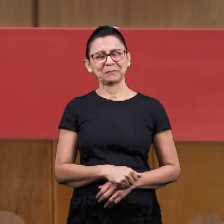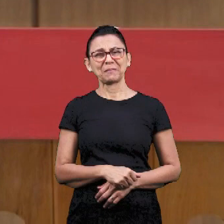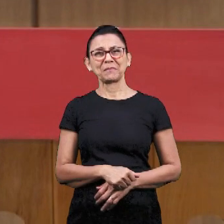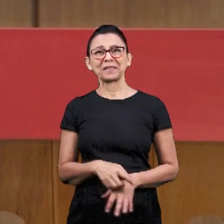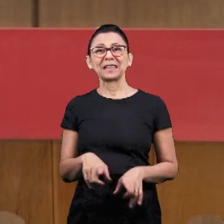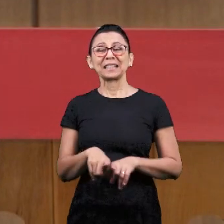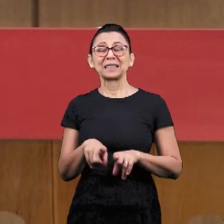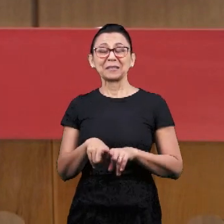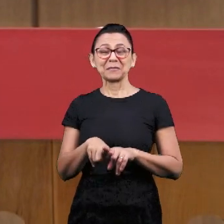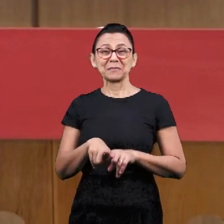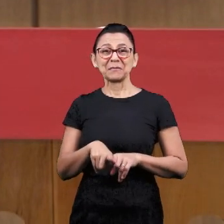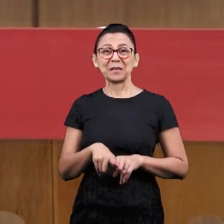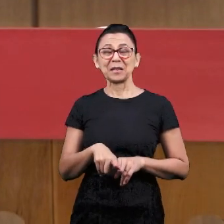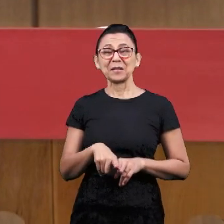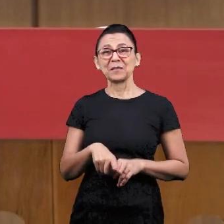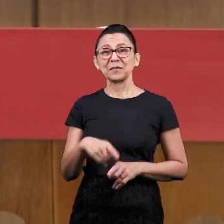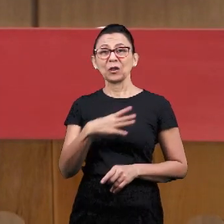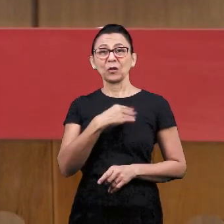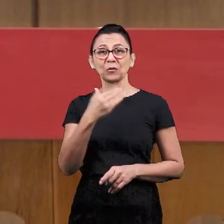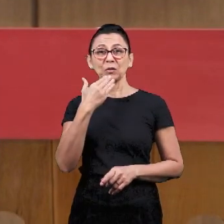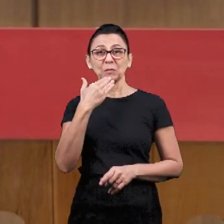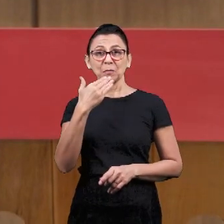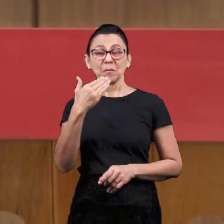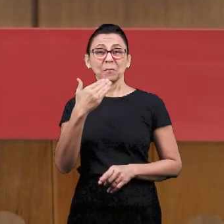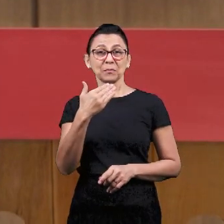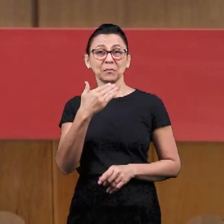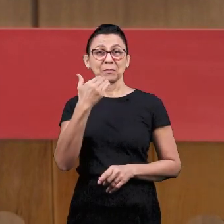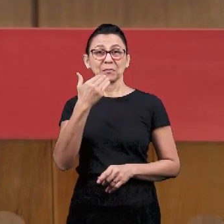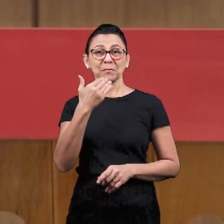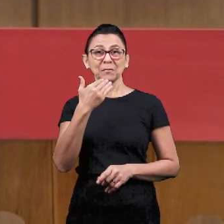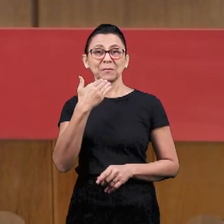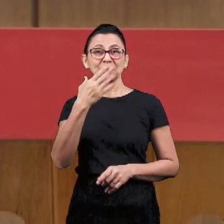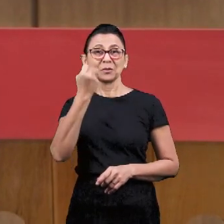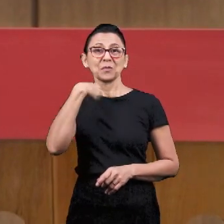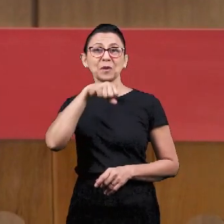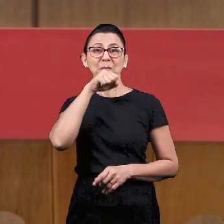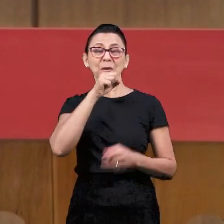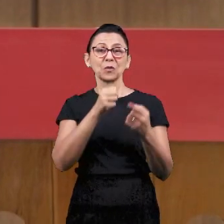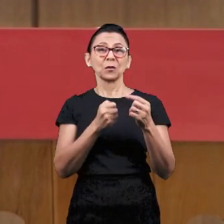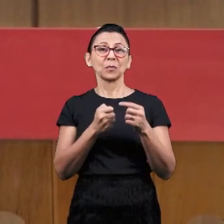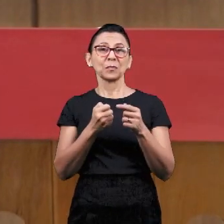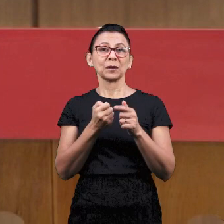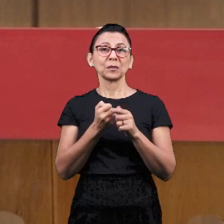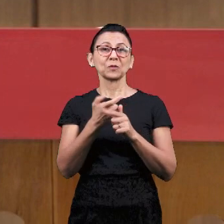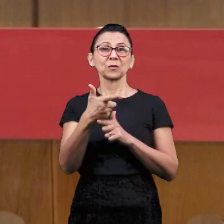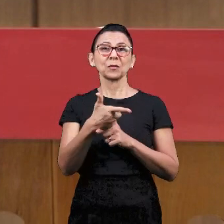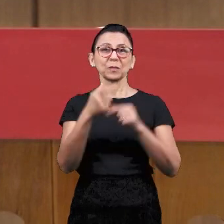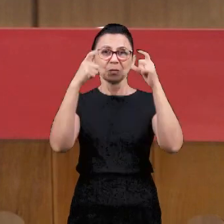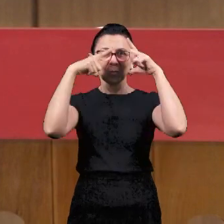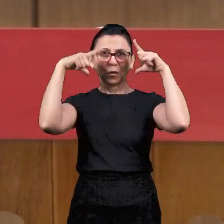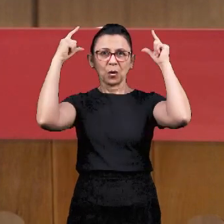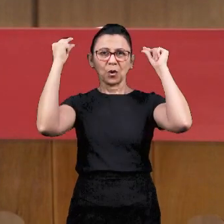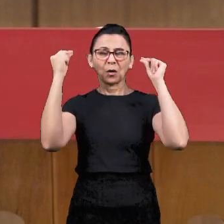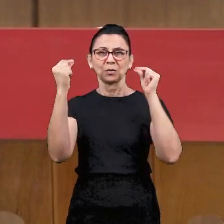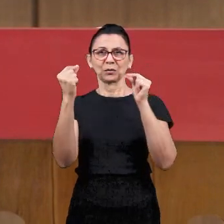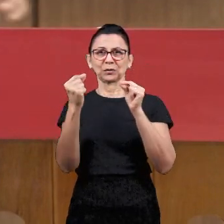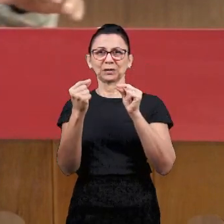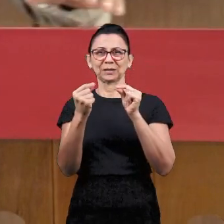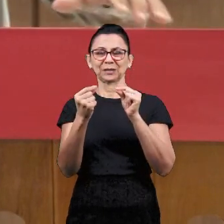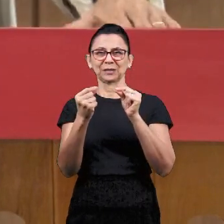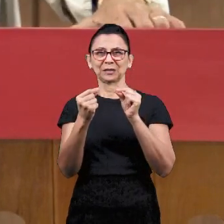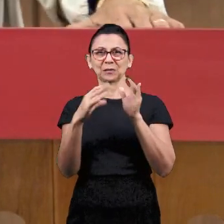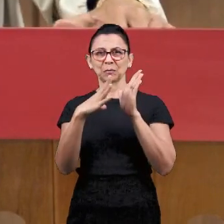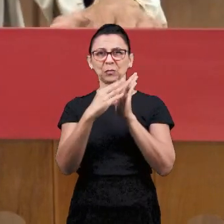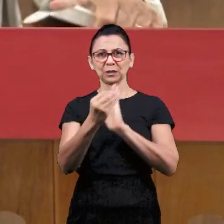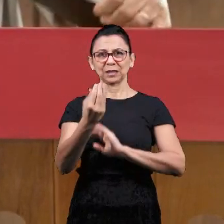lunettes comme lui. Donc, elle m'a envoyé une photo. C'est la petite fille là. Tu es mon amie, hein? Je